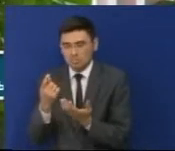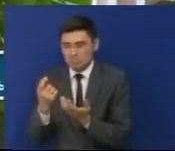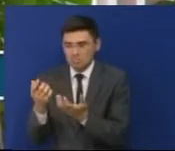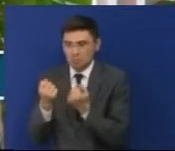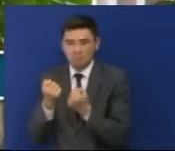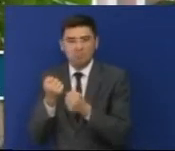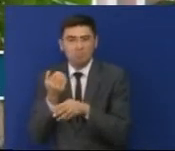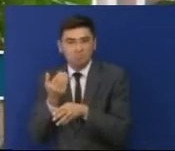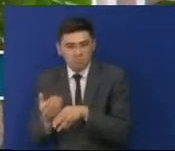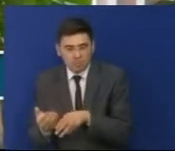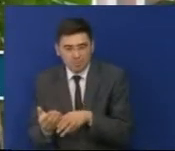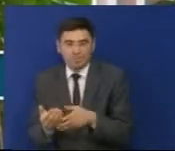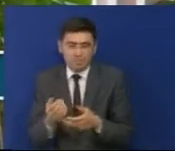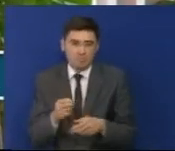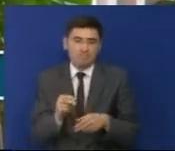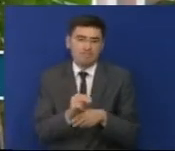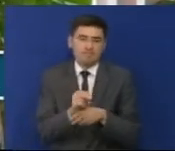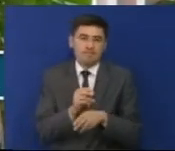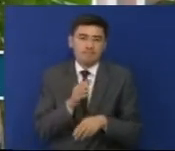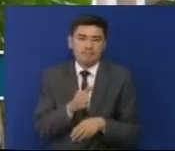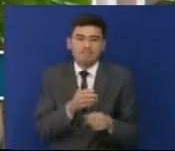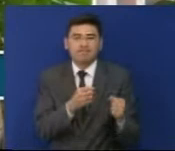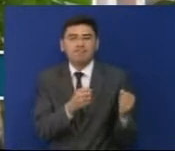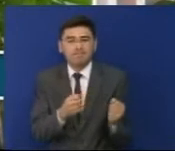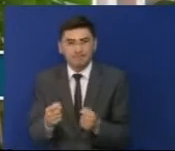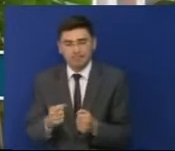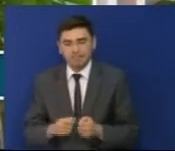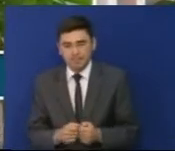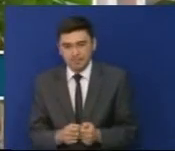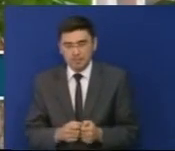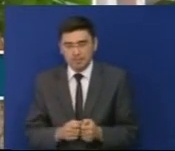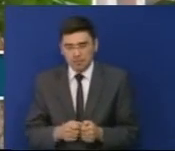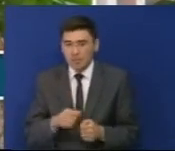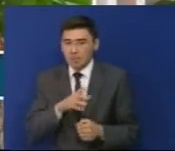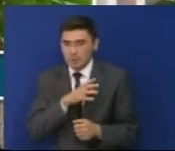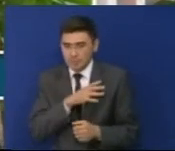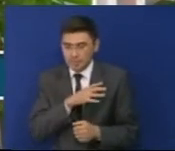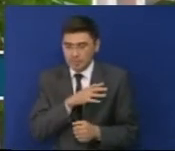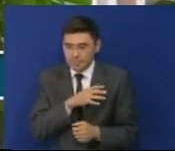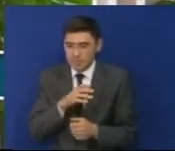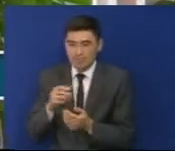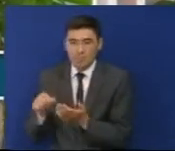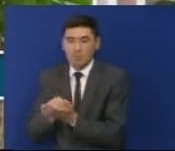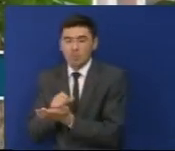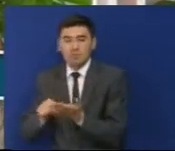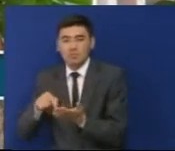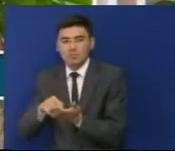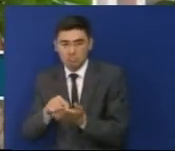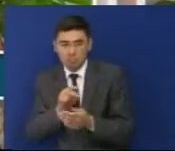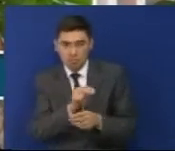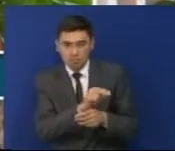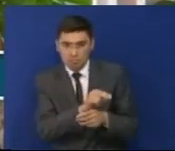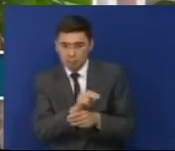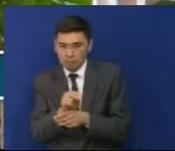басталды. Жоба авторларымен келісімге қол жеткіздік. Жұмыстар екі жылға есептелген. Яғни жаңарту жұмыстары келесі жылы